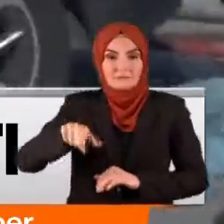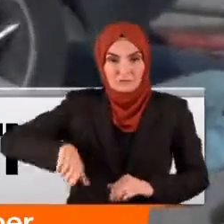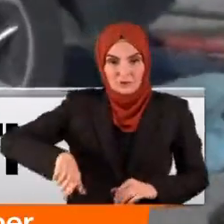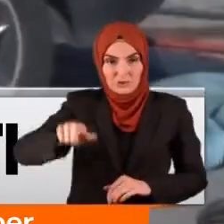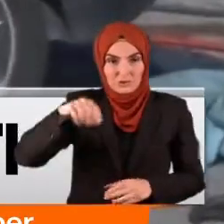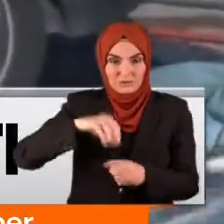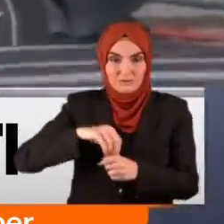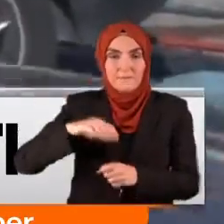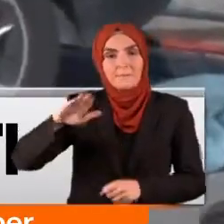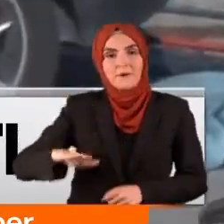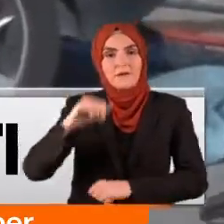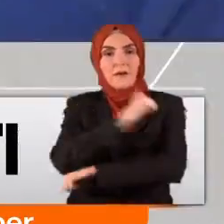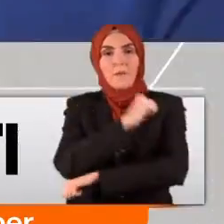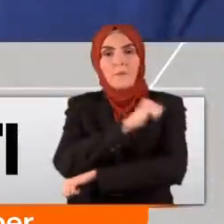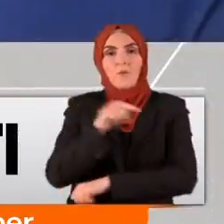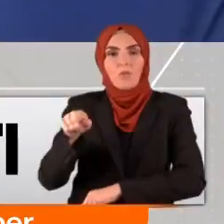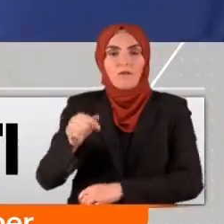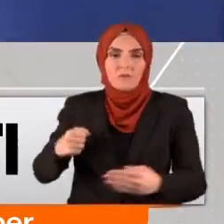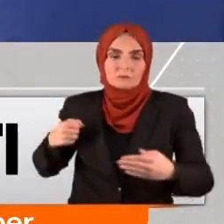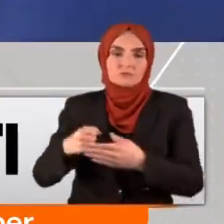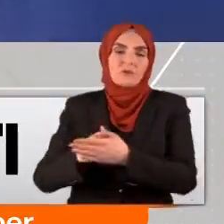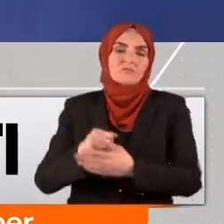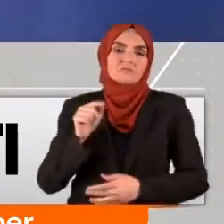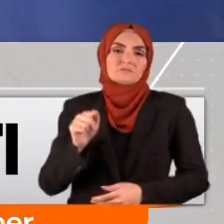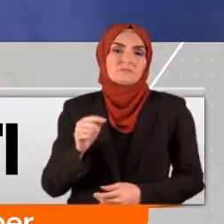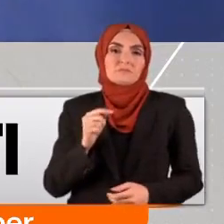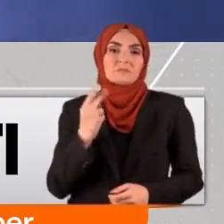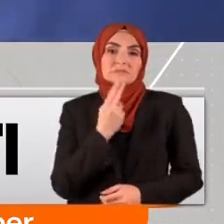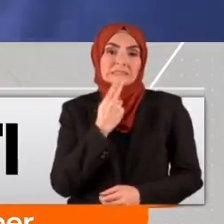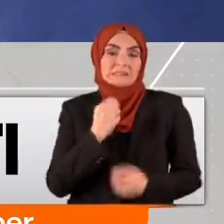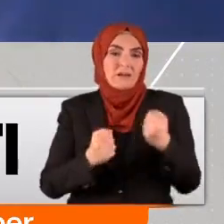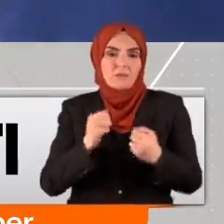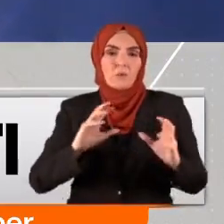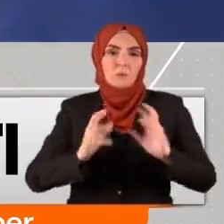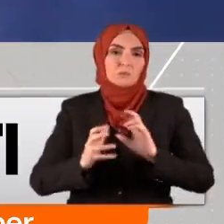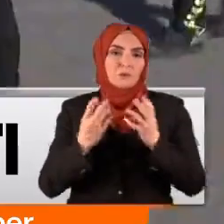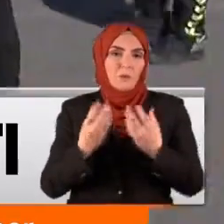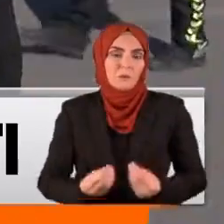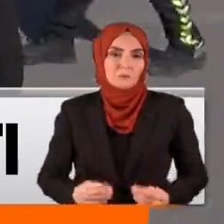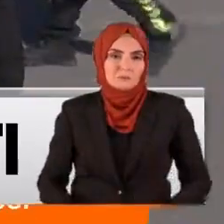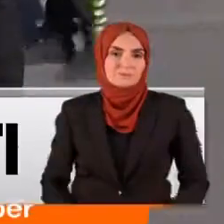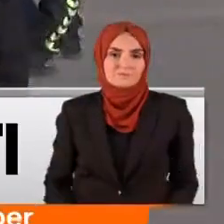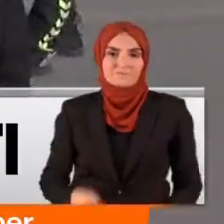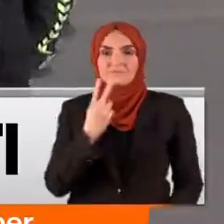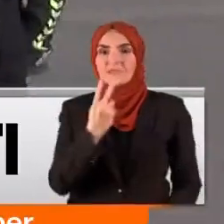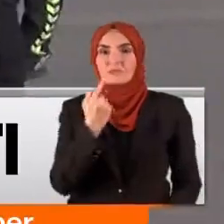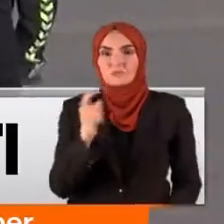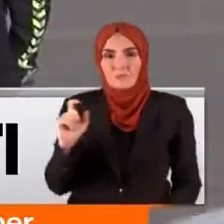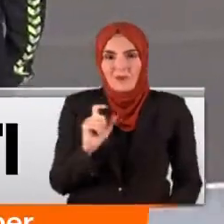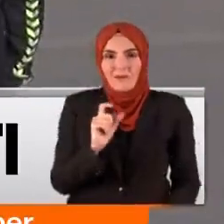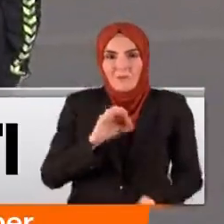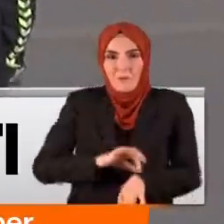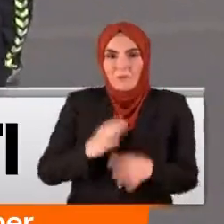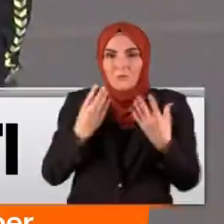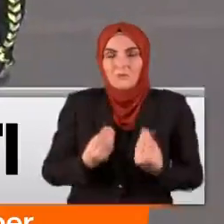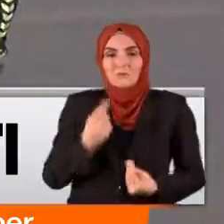çarptı. Otomobili hurdaya döndü. Kamyon üzerinden bir şey düştü sandım ben. Arkaya bir baktım, araba direkt vurmuş. Henüz 2,5 aylık doktordu.